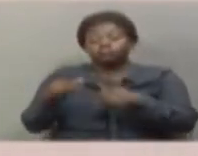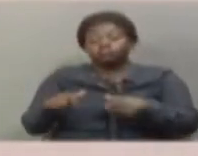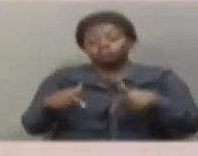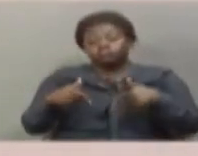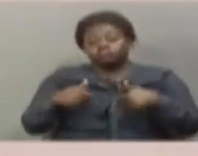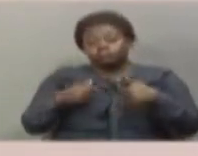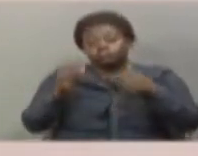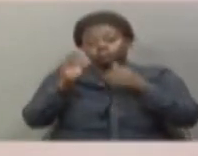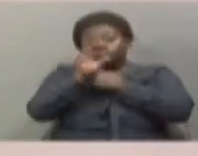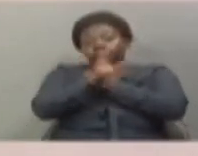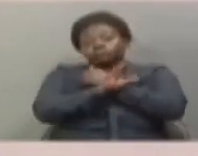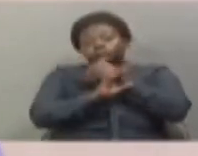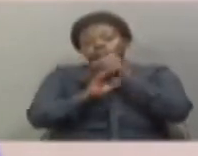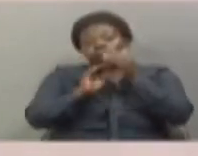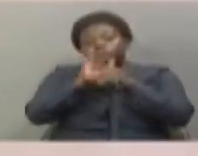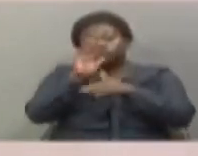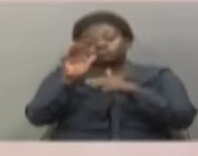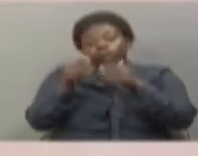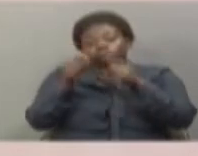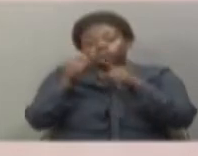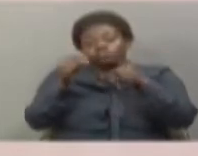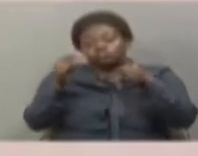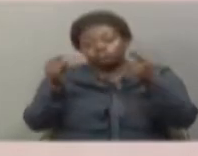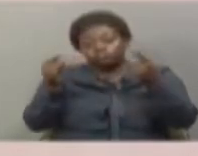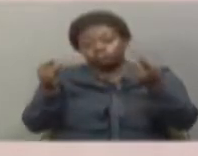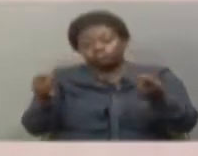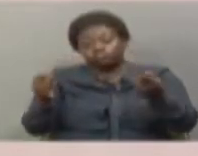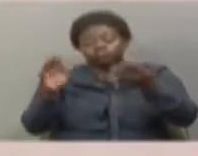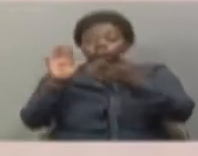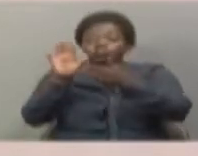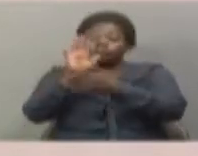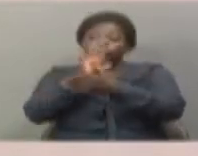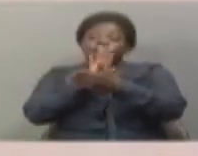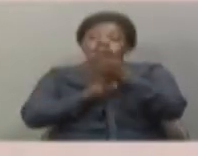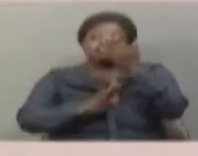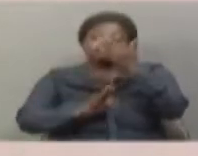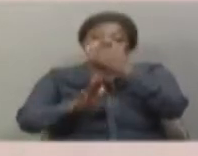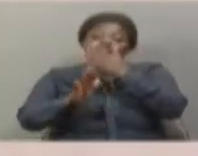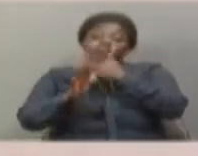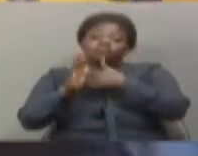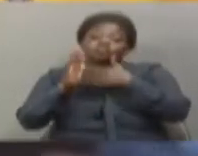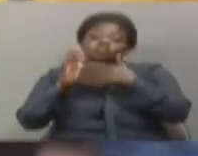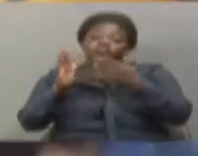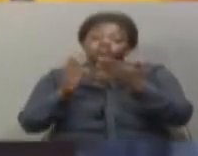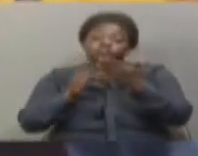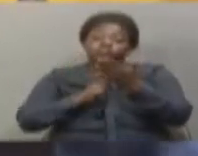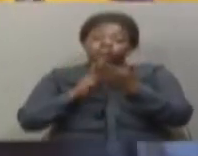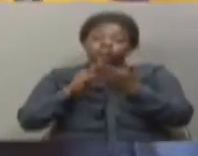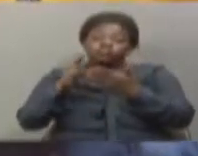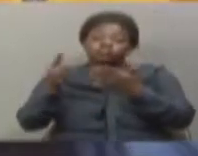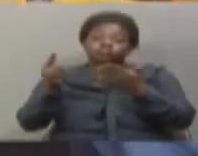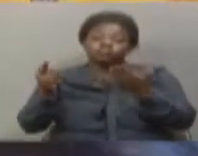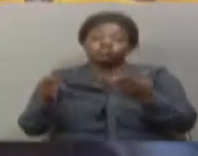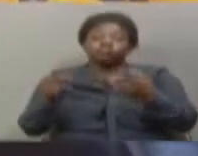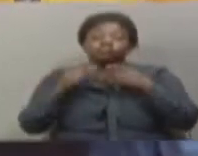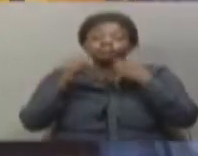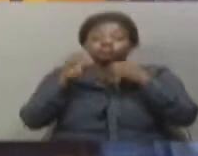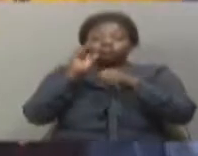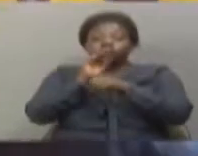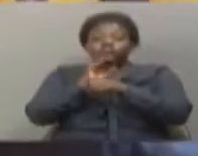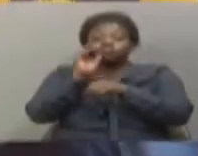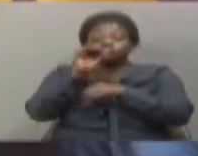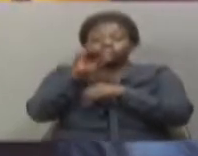bwonna naye ekirikulokola mu maaso ga Mukama kwe kubeera omutuukirivu. Omusumba w'ekkanisa eno Reverend Nathan